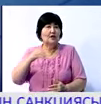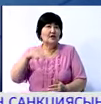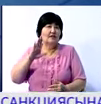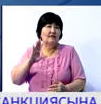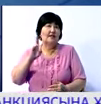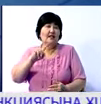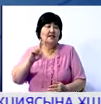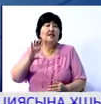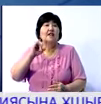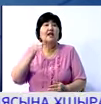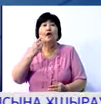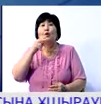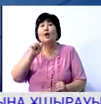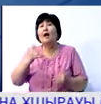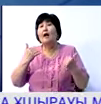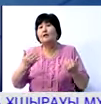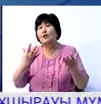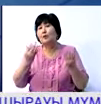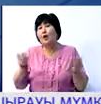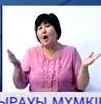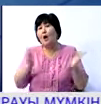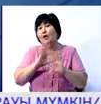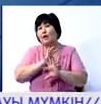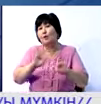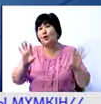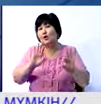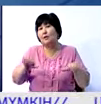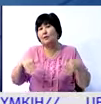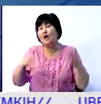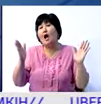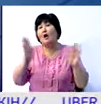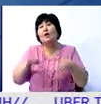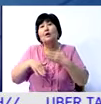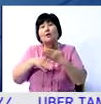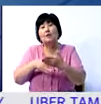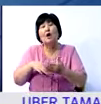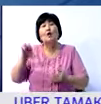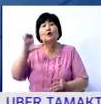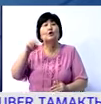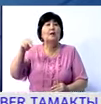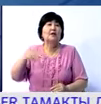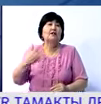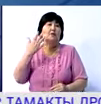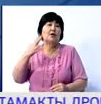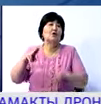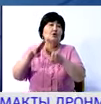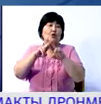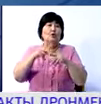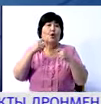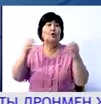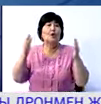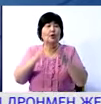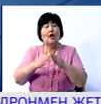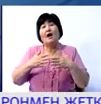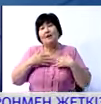қызылорда.тв.кз сайтынан көре аласыздар. Ал қазір бүгінгі күнге арналған ауа райы болжамы ауа райының демеушісі Сұлтан Плаза 5 жұлдызды қонақ үйі.